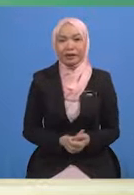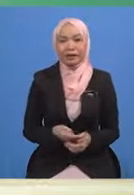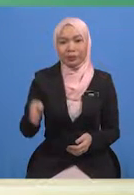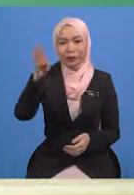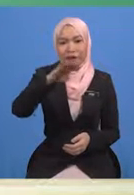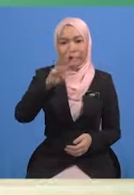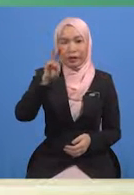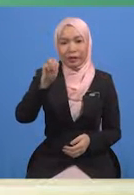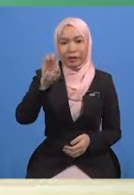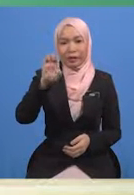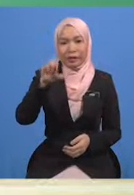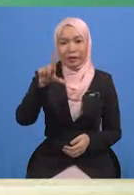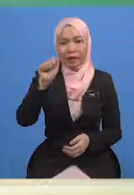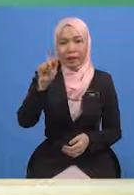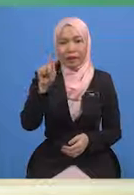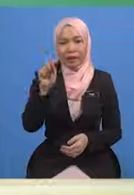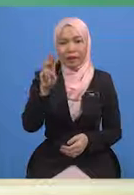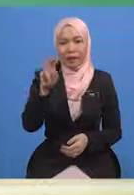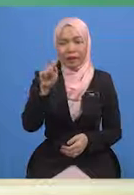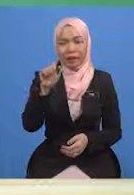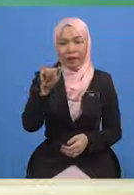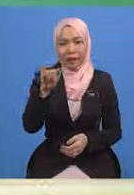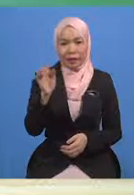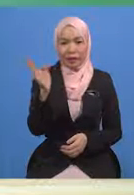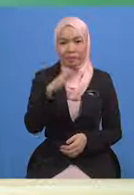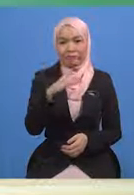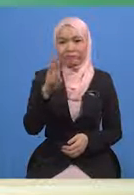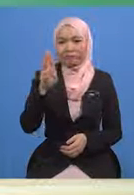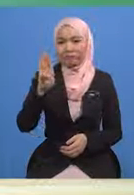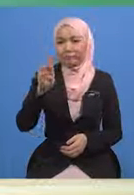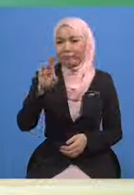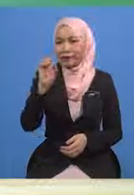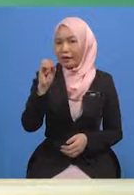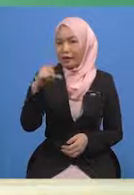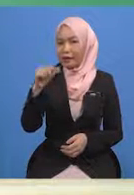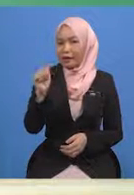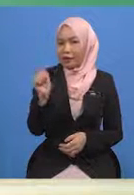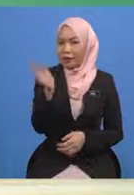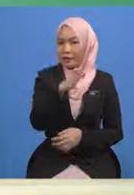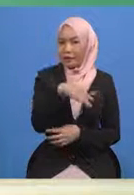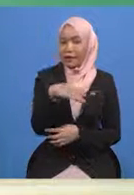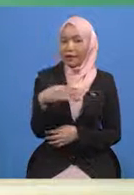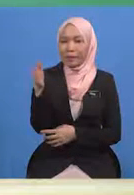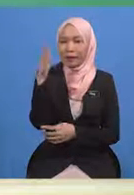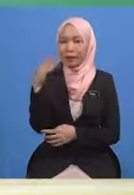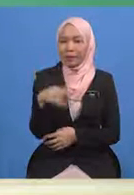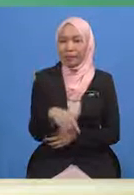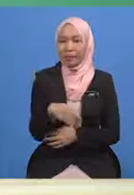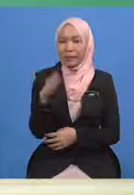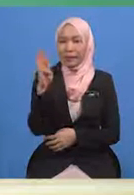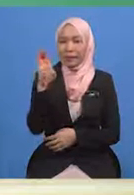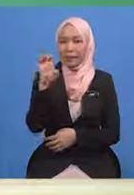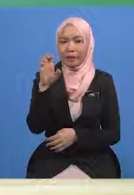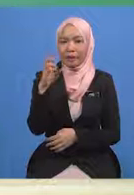Broga dan Bukit Bendera yang terkenal sebagai tempat beriadah di hujung